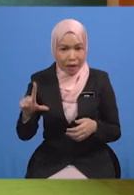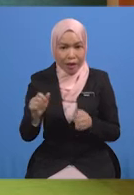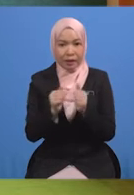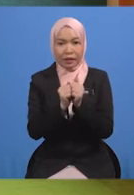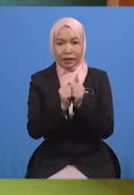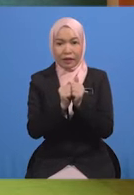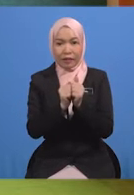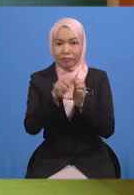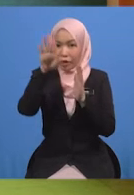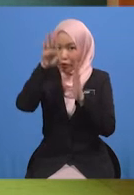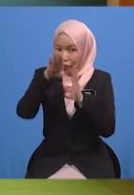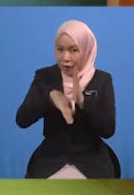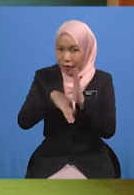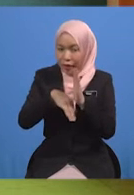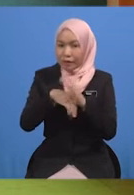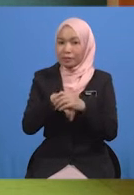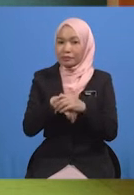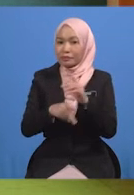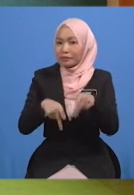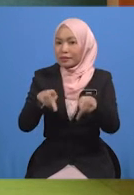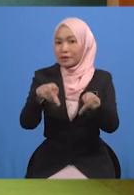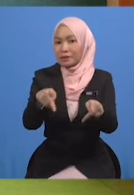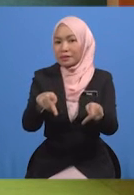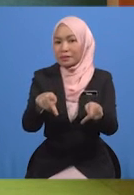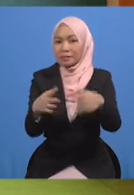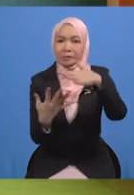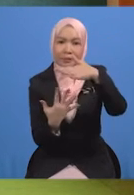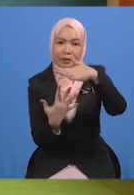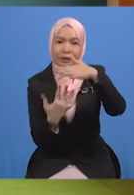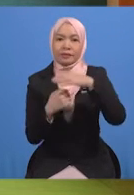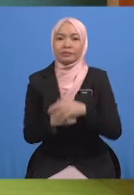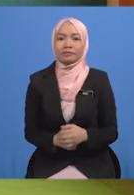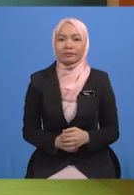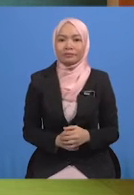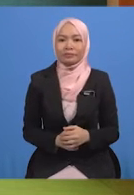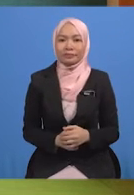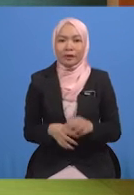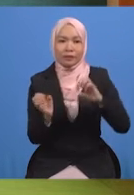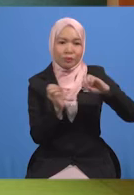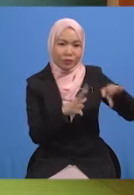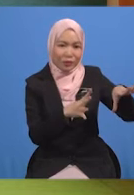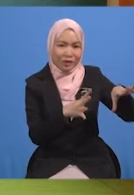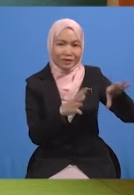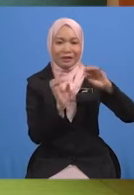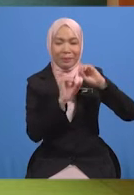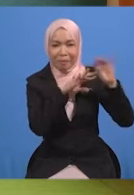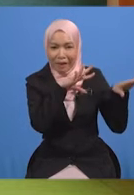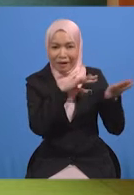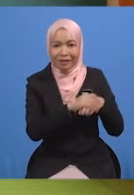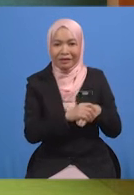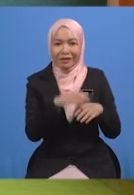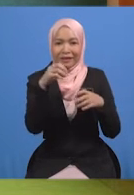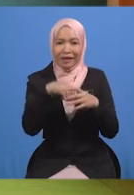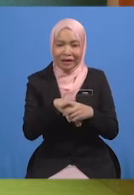ialah dengan mengurangkan proses pembakaran, membuang sampah